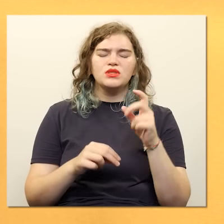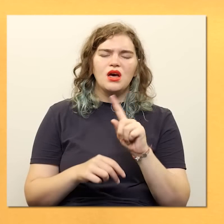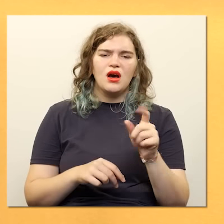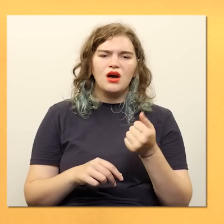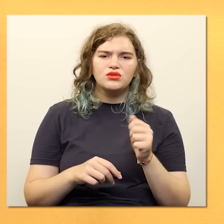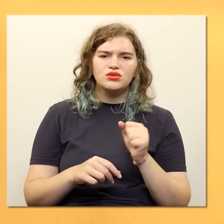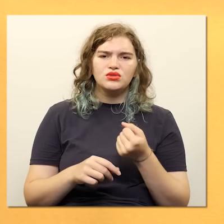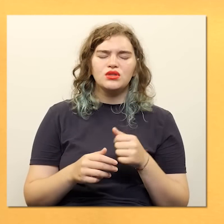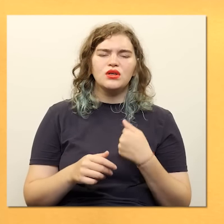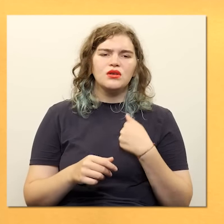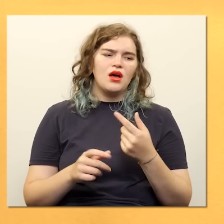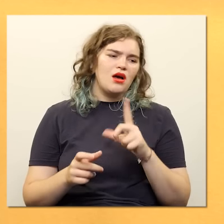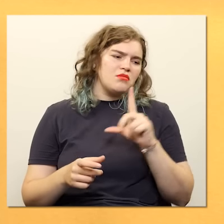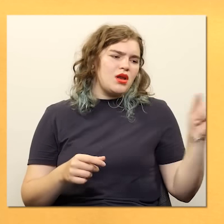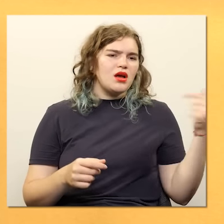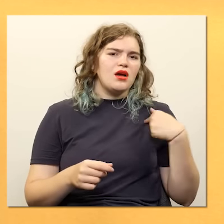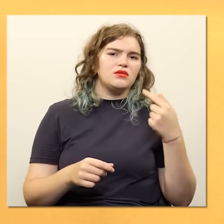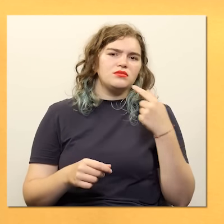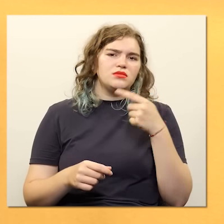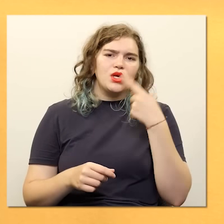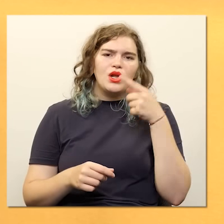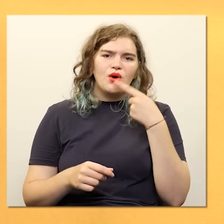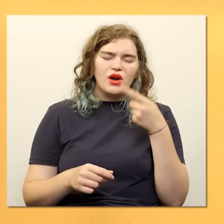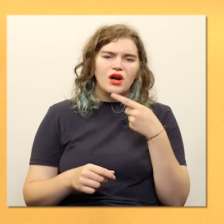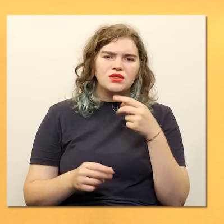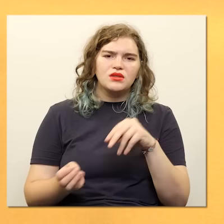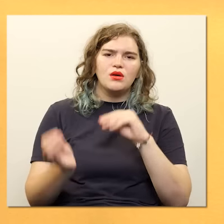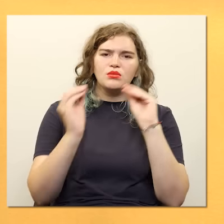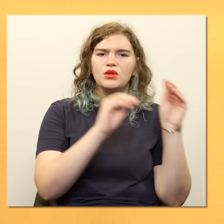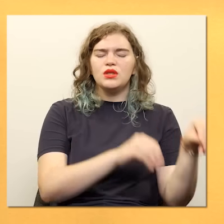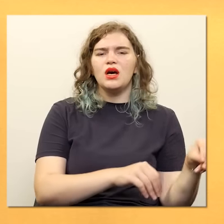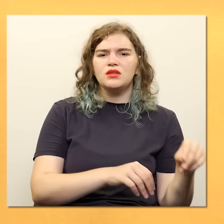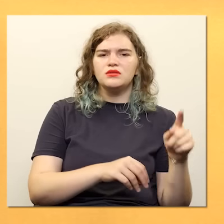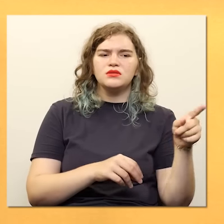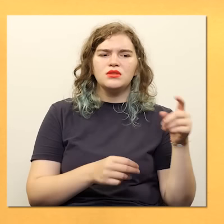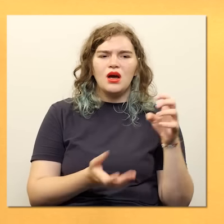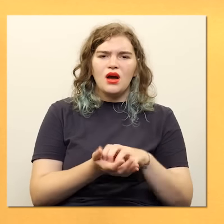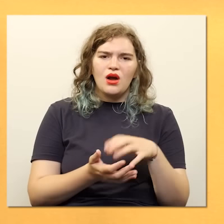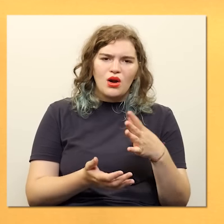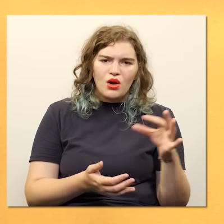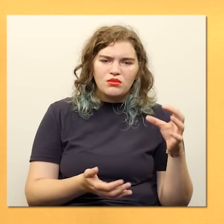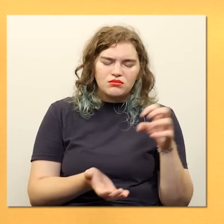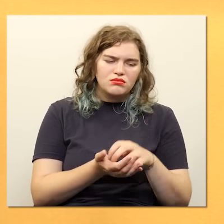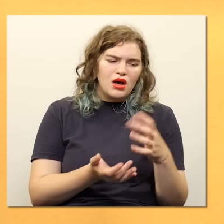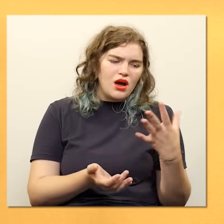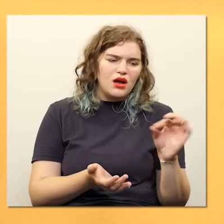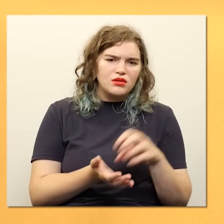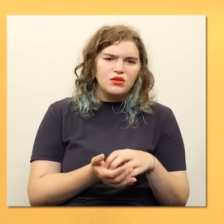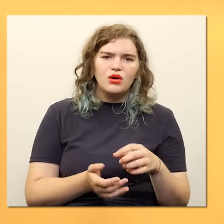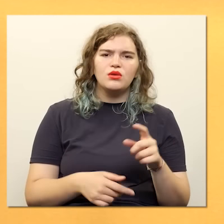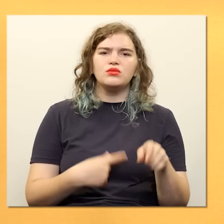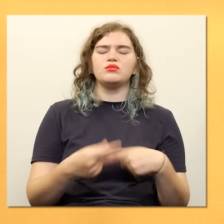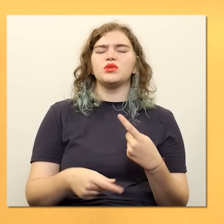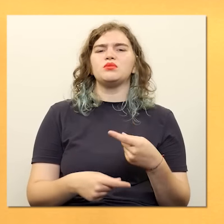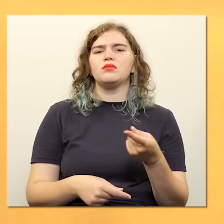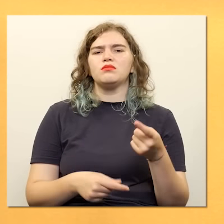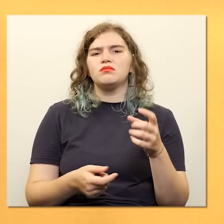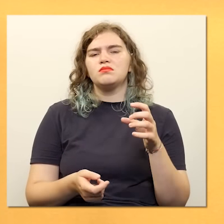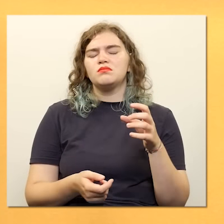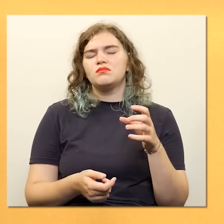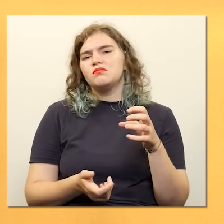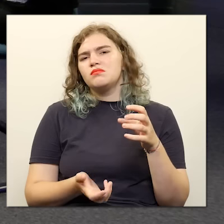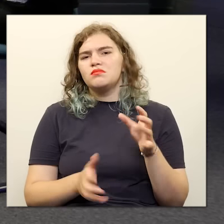Buziaș, noi am plecat de la oraș, ne-am mutat și noi în altă localitate și pe undeva